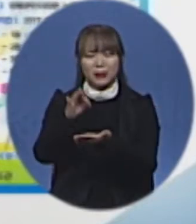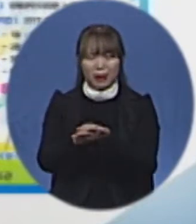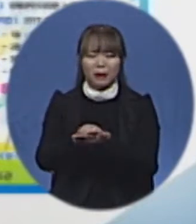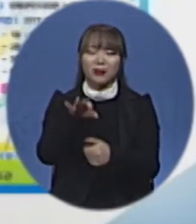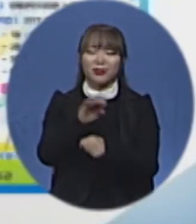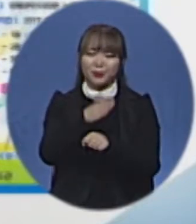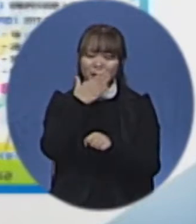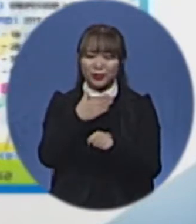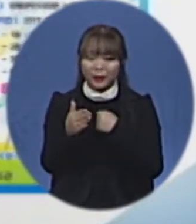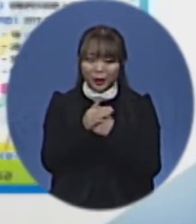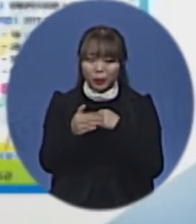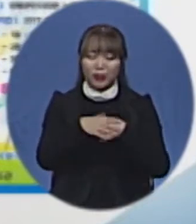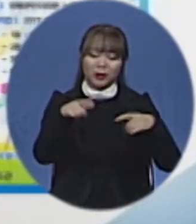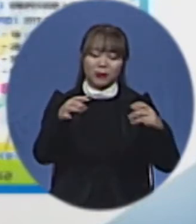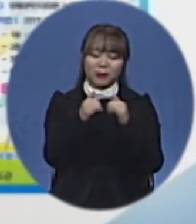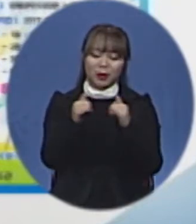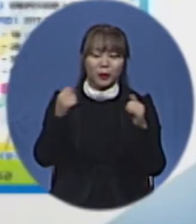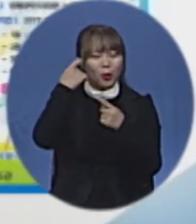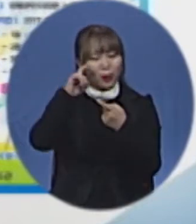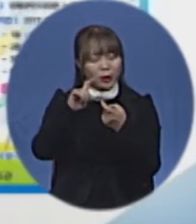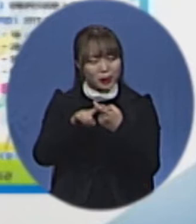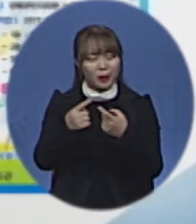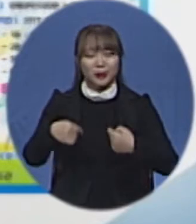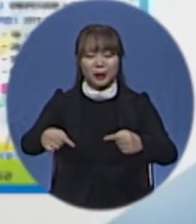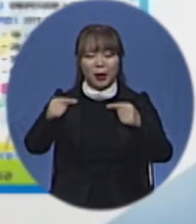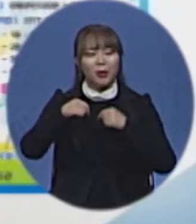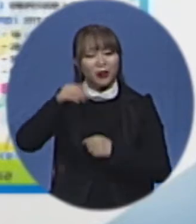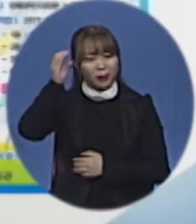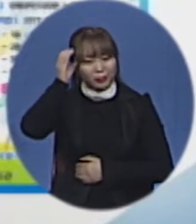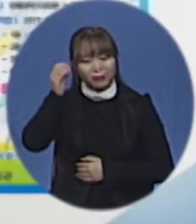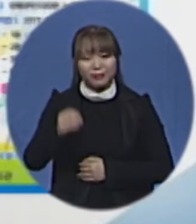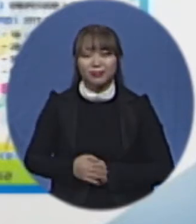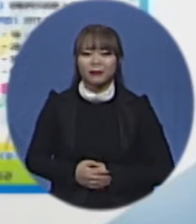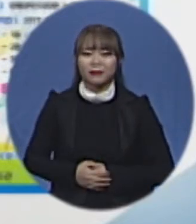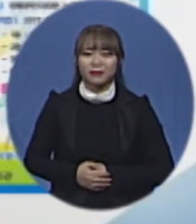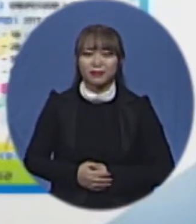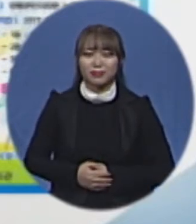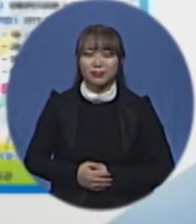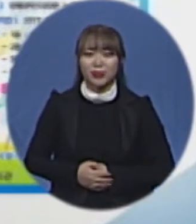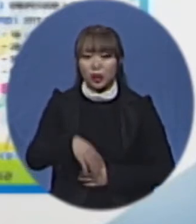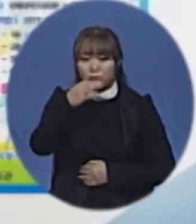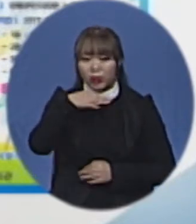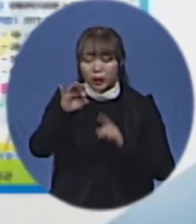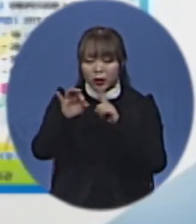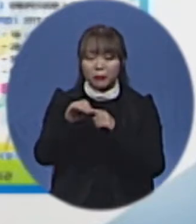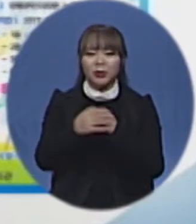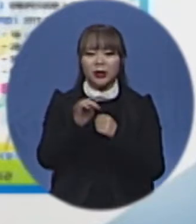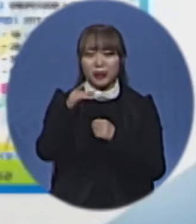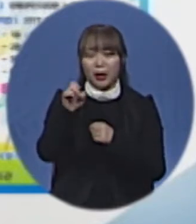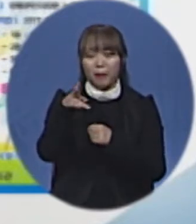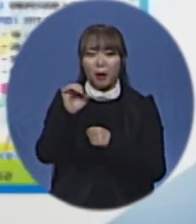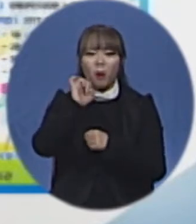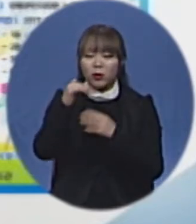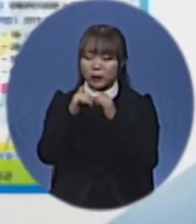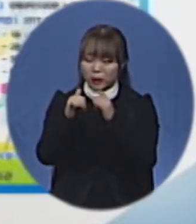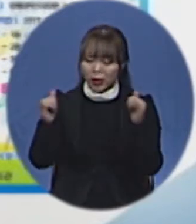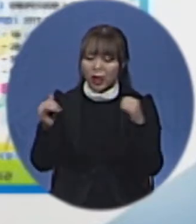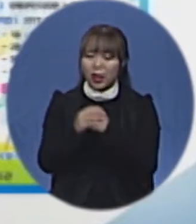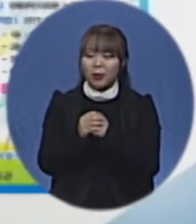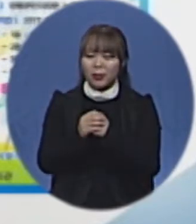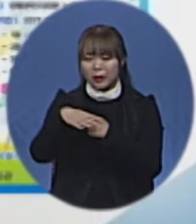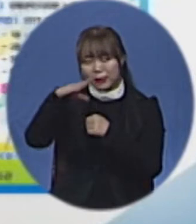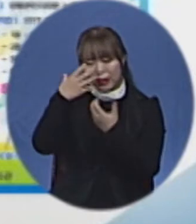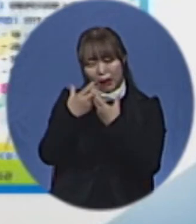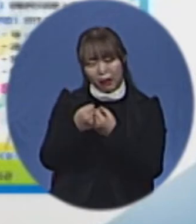구입할 수 있어 지역 주민들의 관심과 참여가 기대됩니다. 수익금은 양평의 저소득 장애인들의